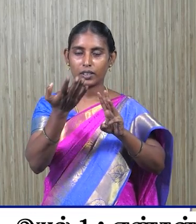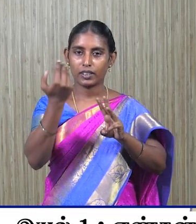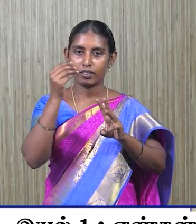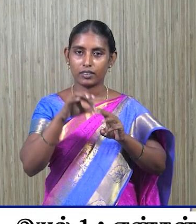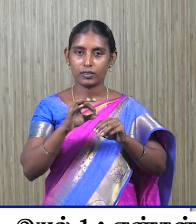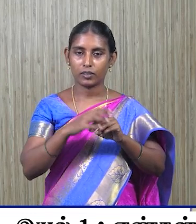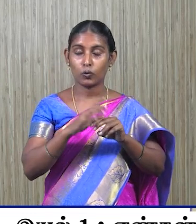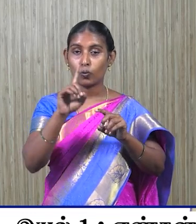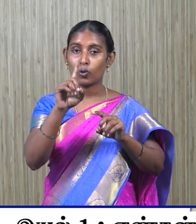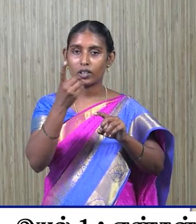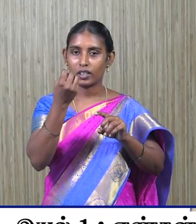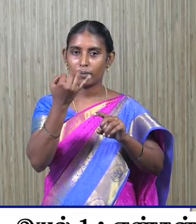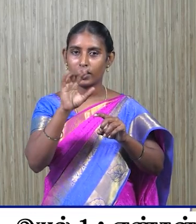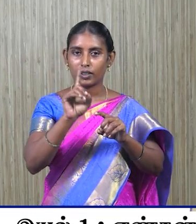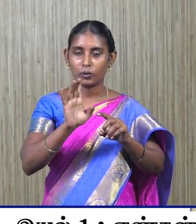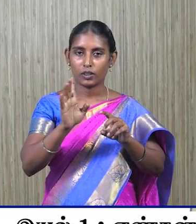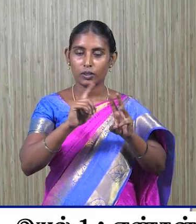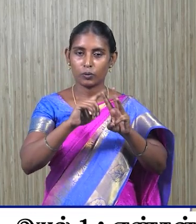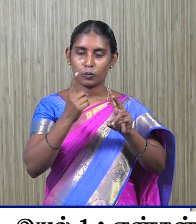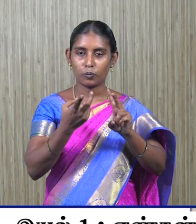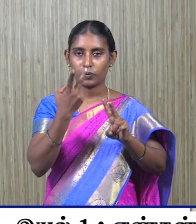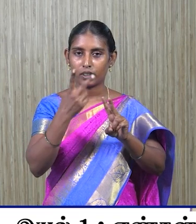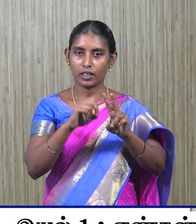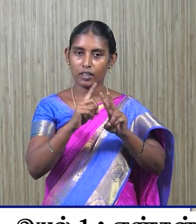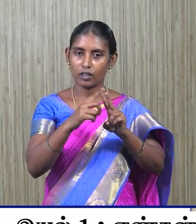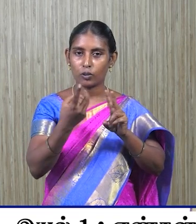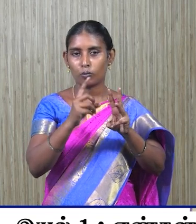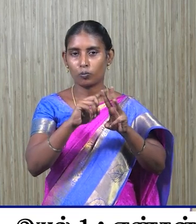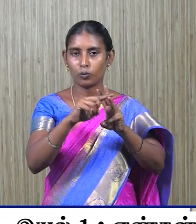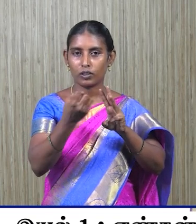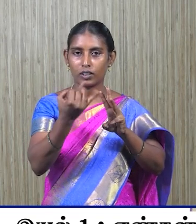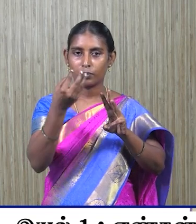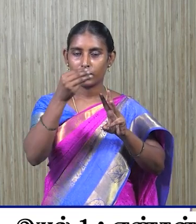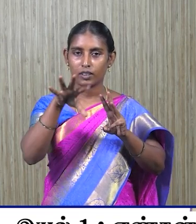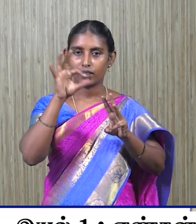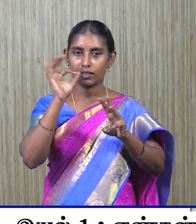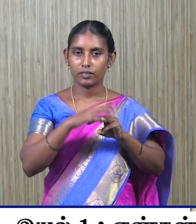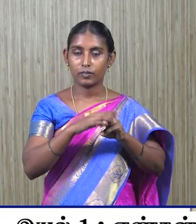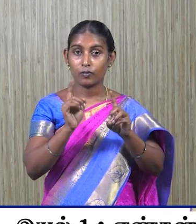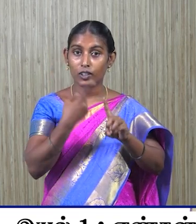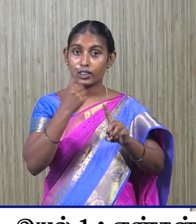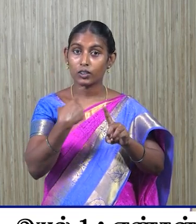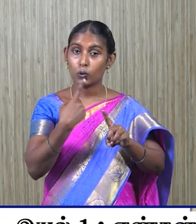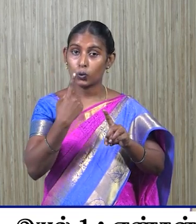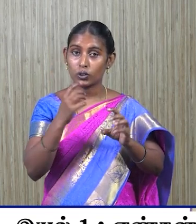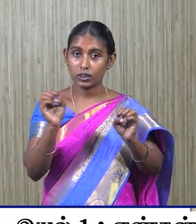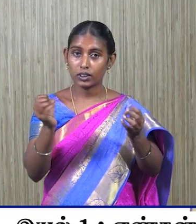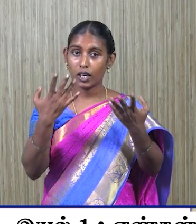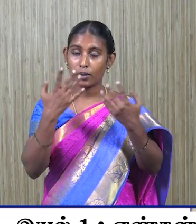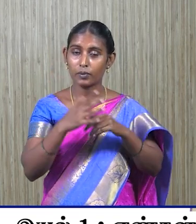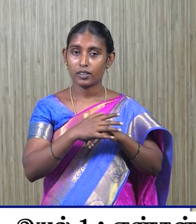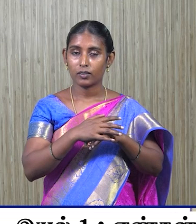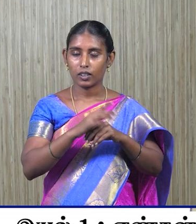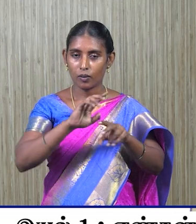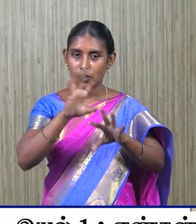எண்களாக இருக்கக்கூடாது. இதில் முதலில் யார் தொடங்குகின்றார்களோ அவர்தான் முடிக்க வேண்டும். இதில்